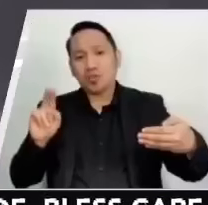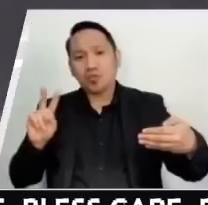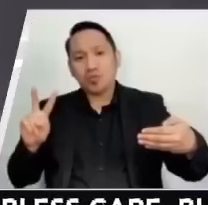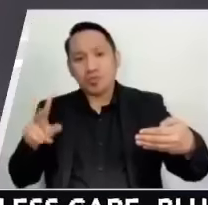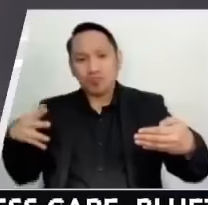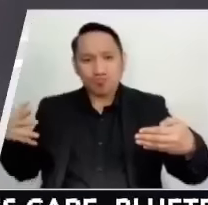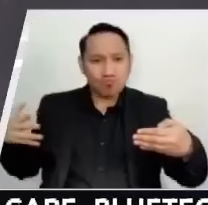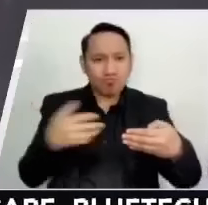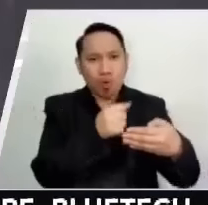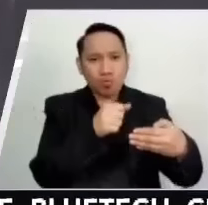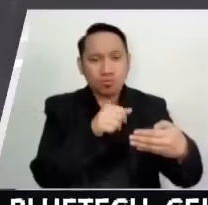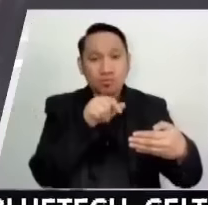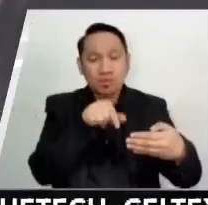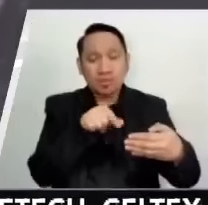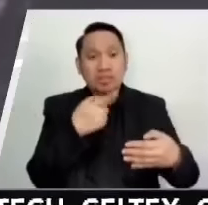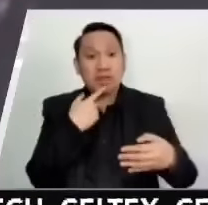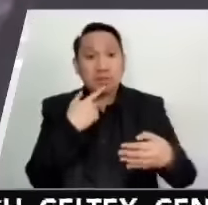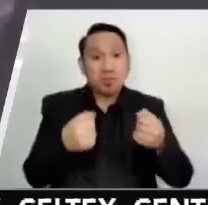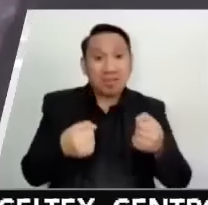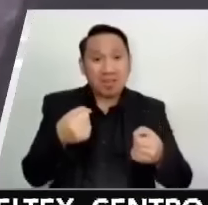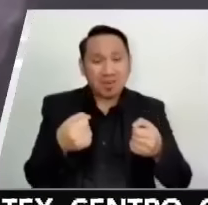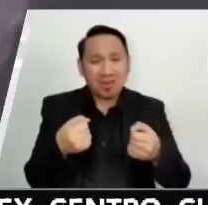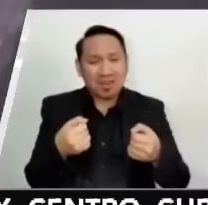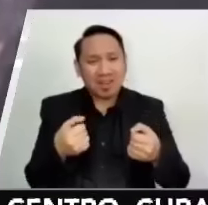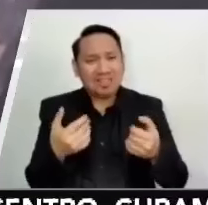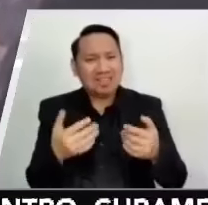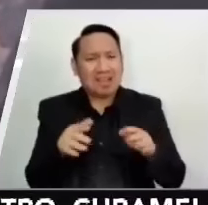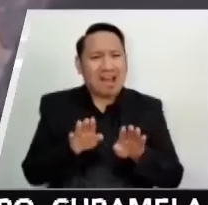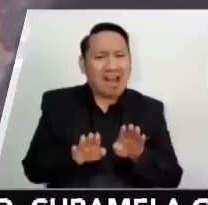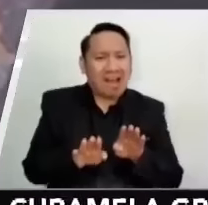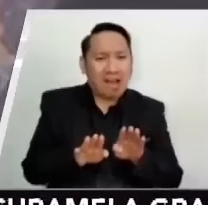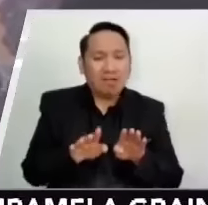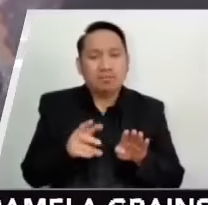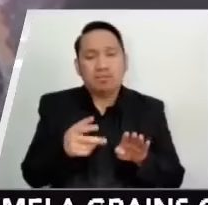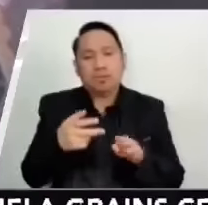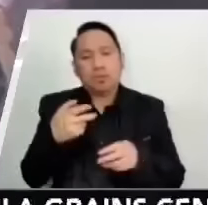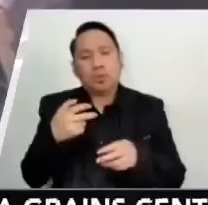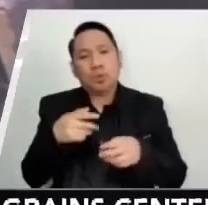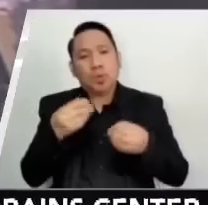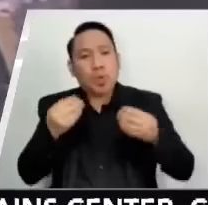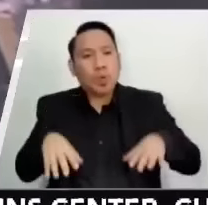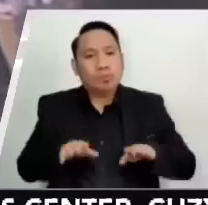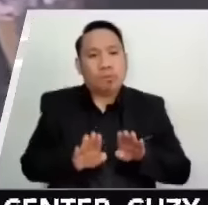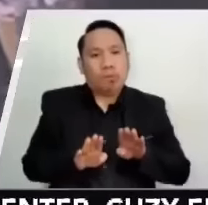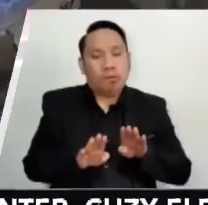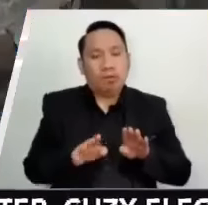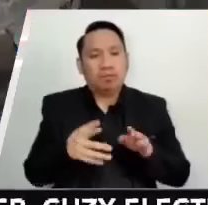prenong minamaneho niyang sasakyan kaya siya naaksidente. At yan ang unang balita ni EJ Gomez.